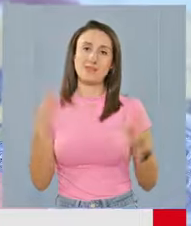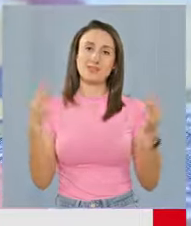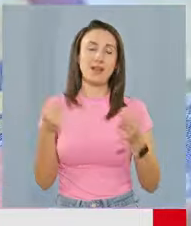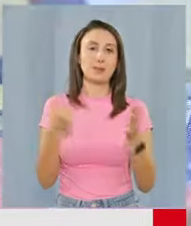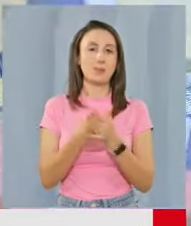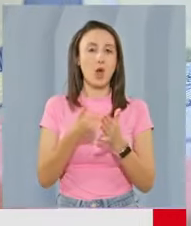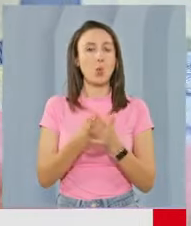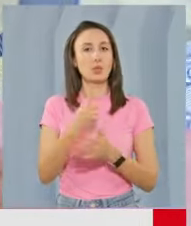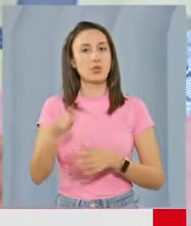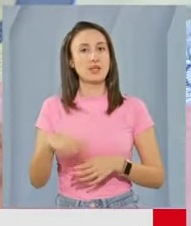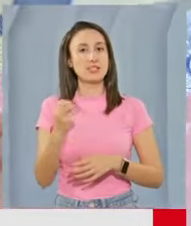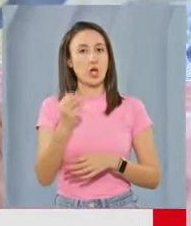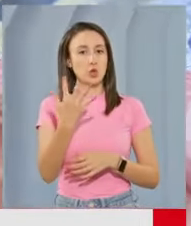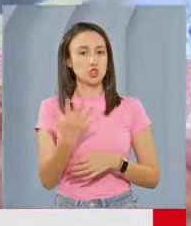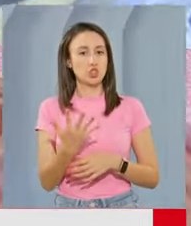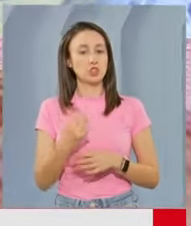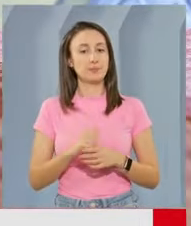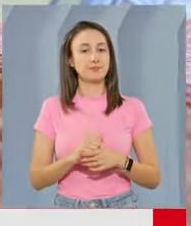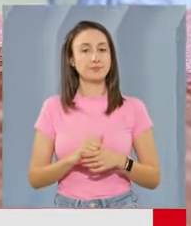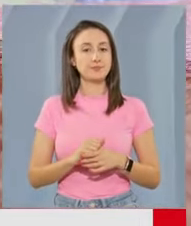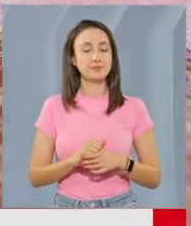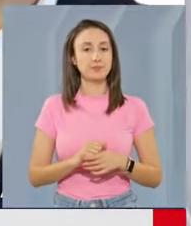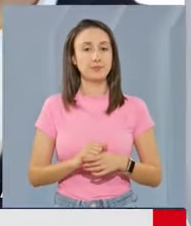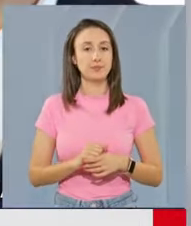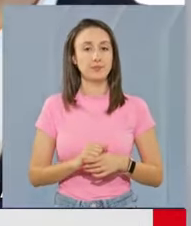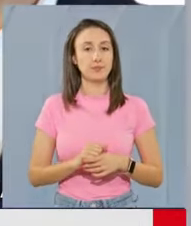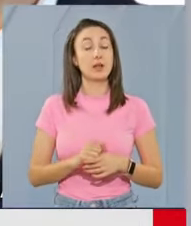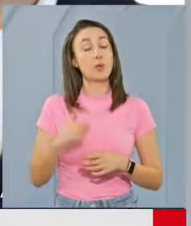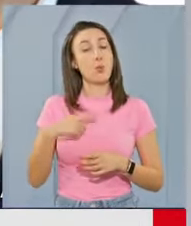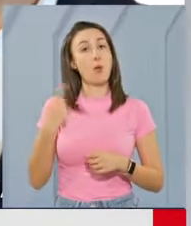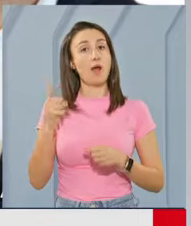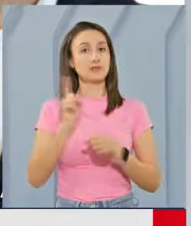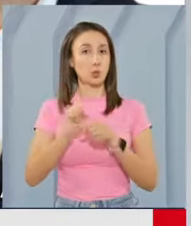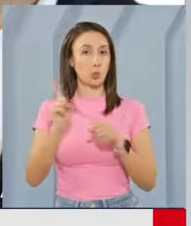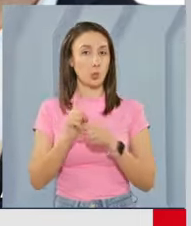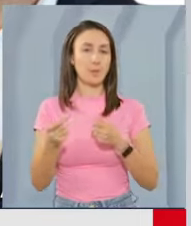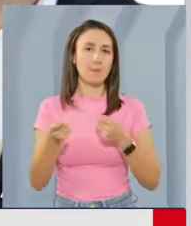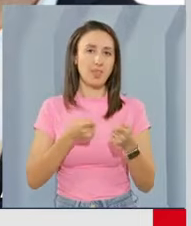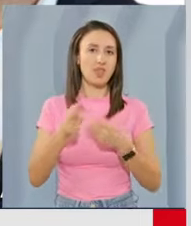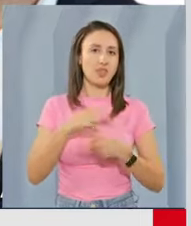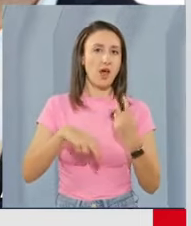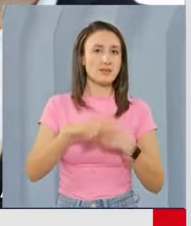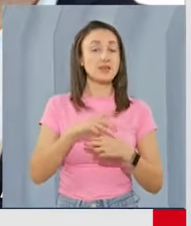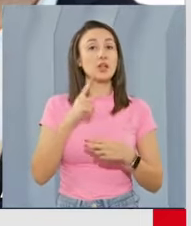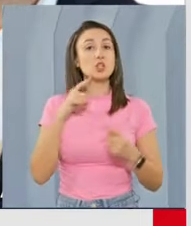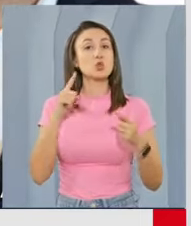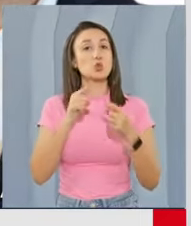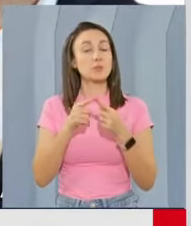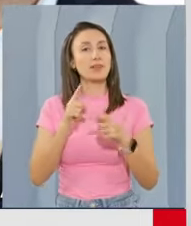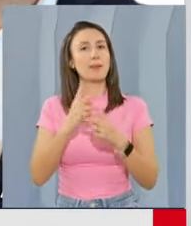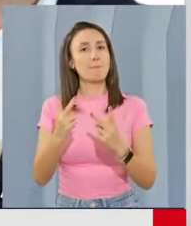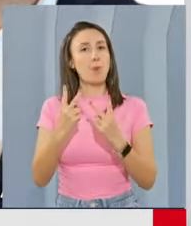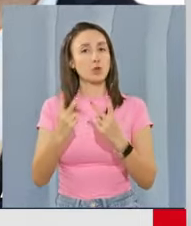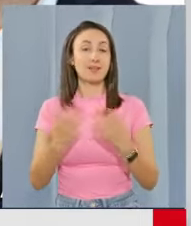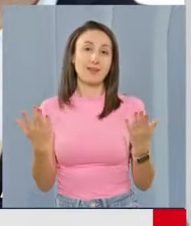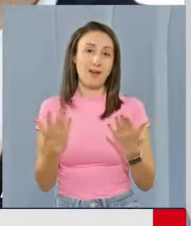la un curs de 1,05 ul al treilea și mai e o altă chestie migrația migrația care e o temă extrem de importantă și